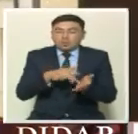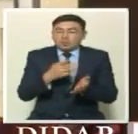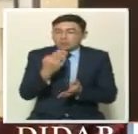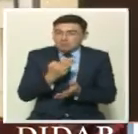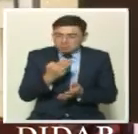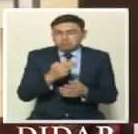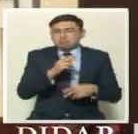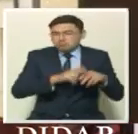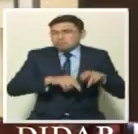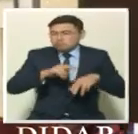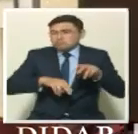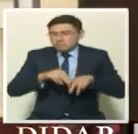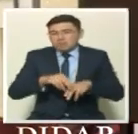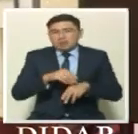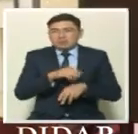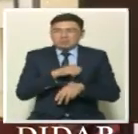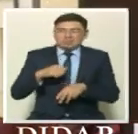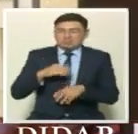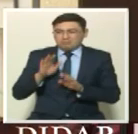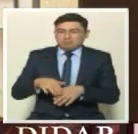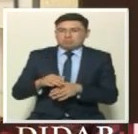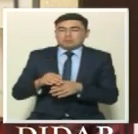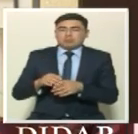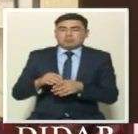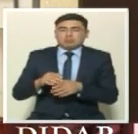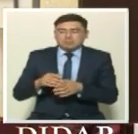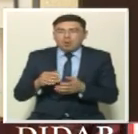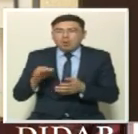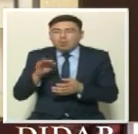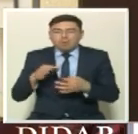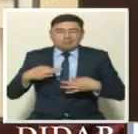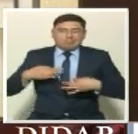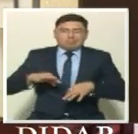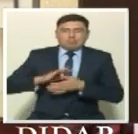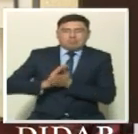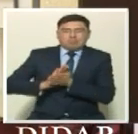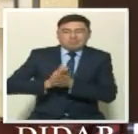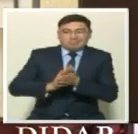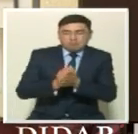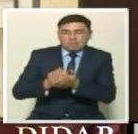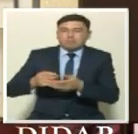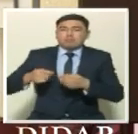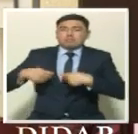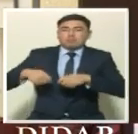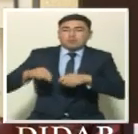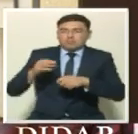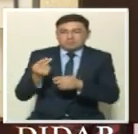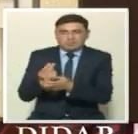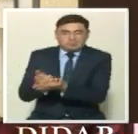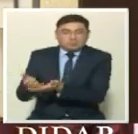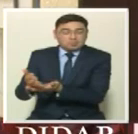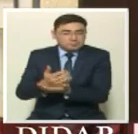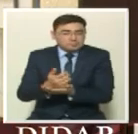Актау, по своей инициативе незаконно заключают предварительные договоры о купле-продаже. По мерам прокурорского надзора в текущем